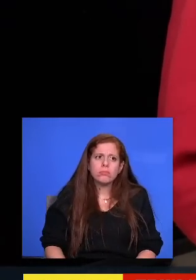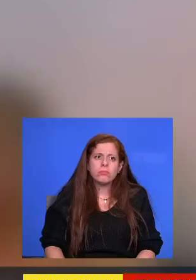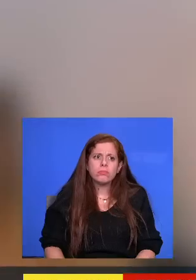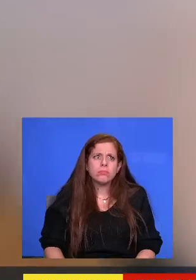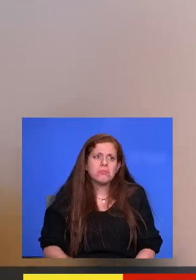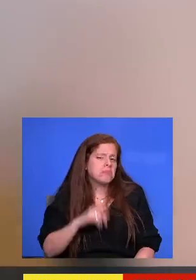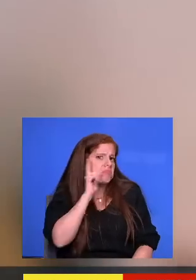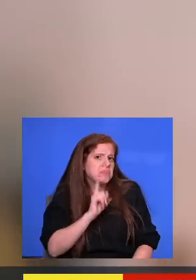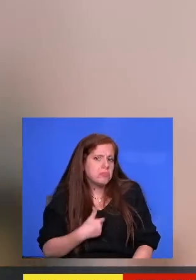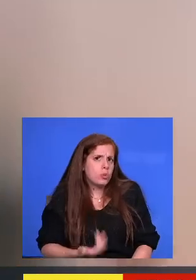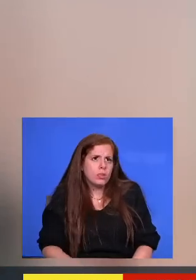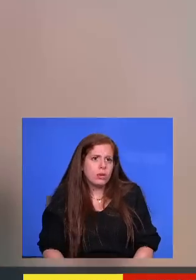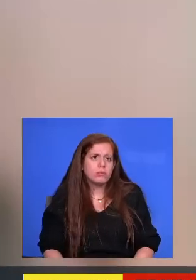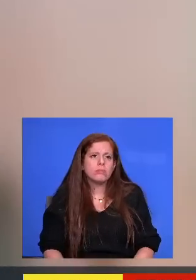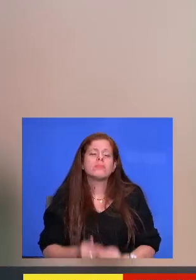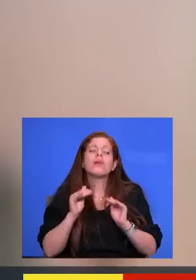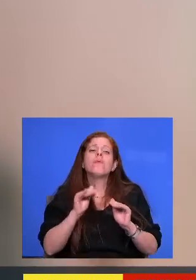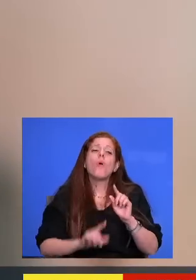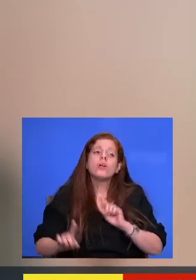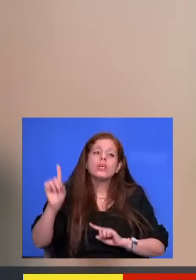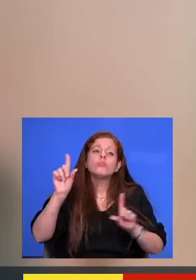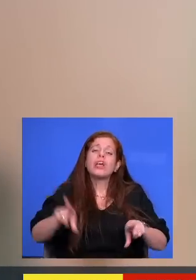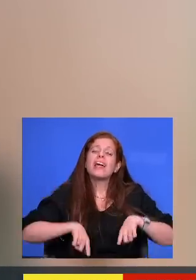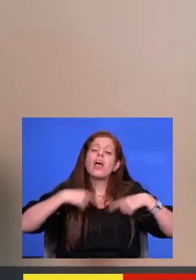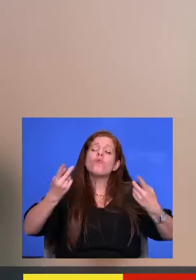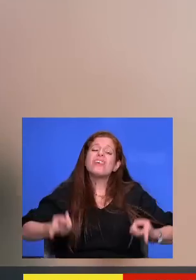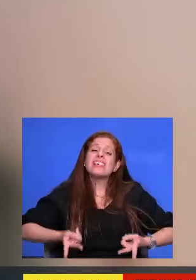לא יודע. ברוך אתה השם שהחיינו